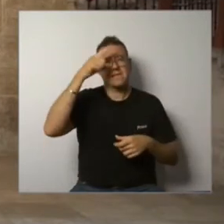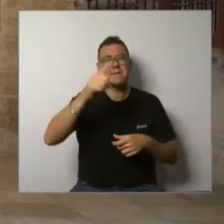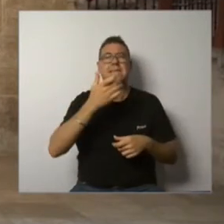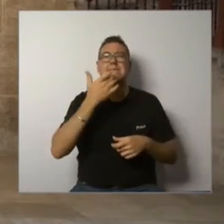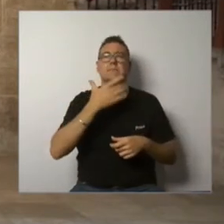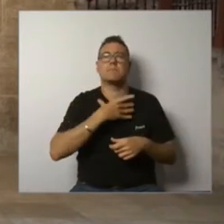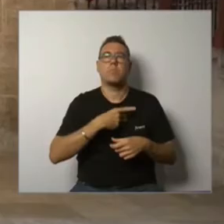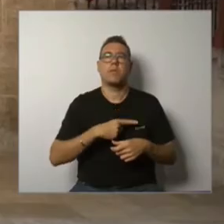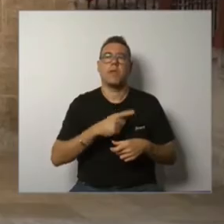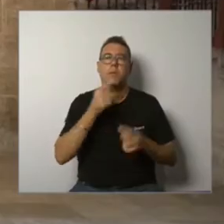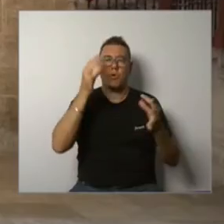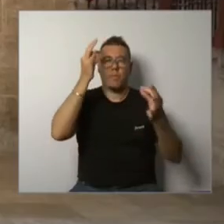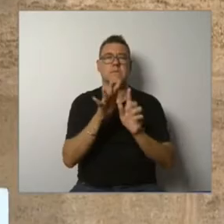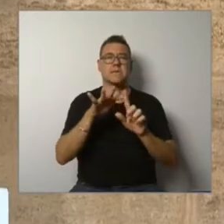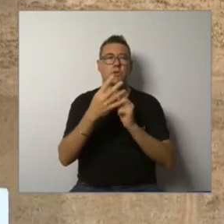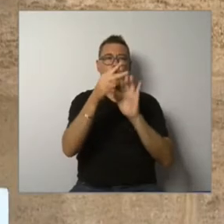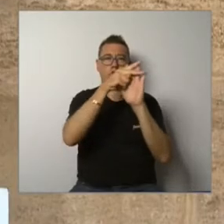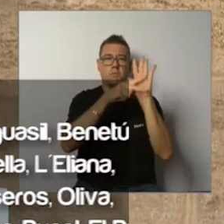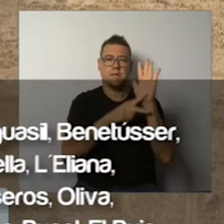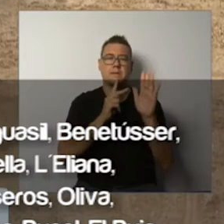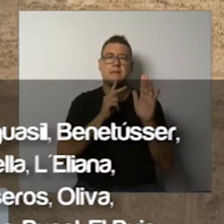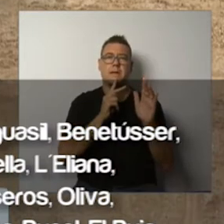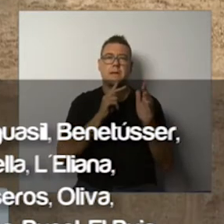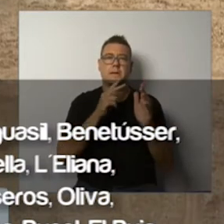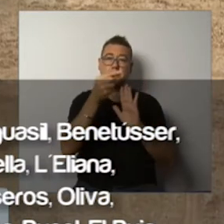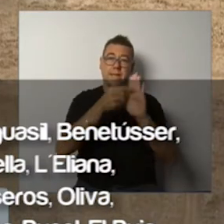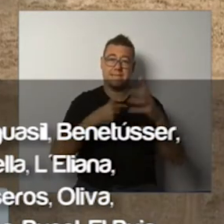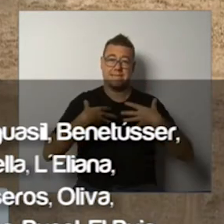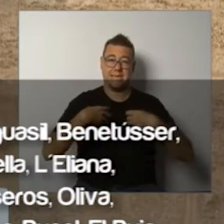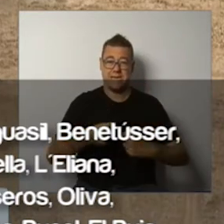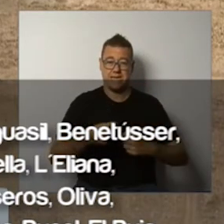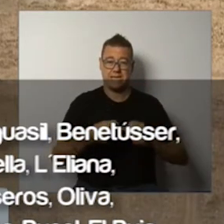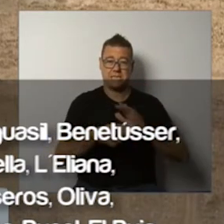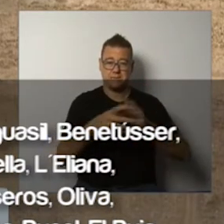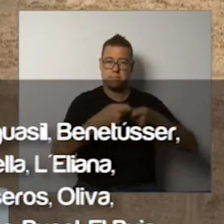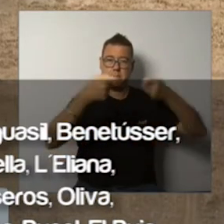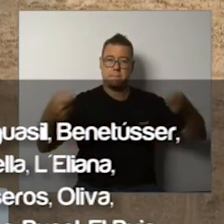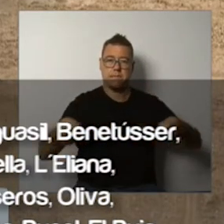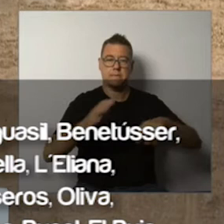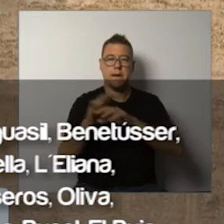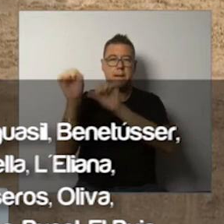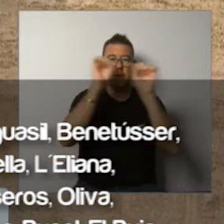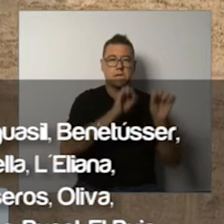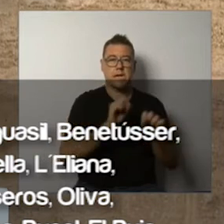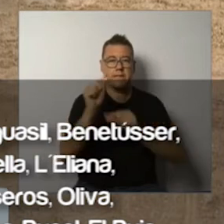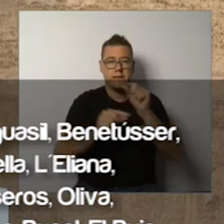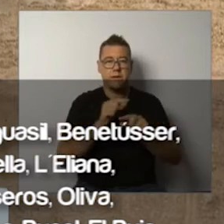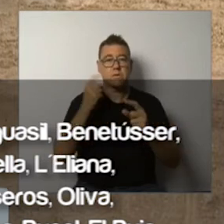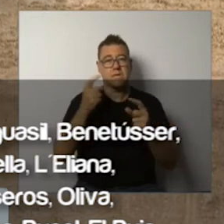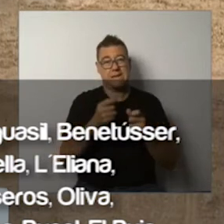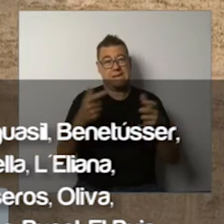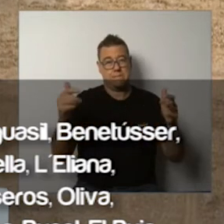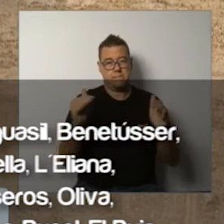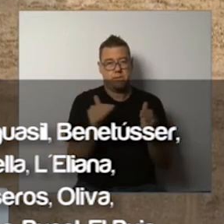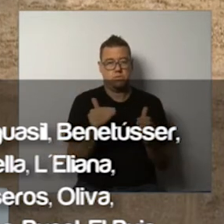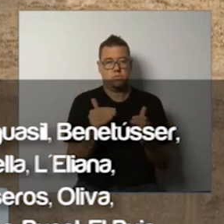lugar, prorrogar el marc normatiu de mesures sanitàries que tenim ara per protegir-nos del virus i frenar la propagació